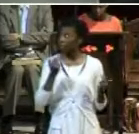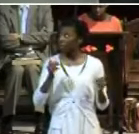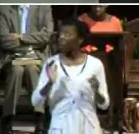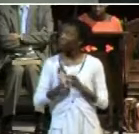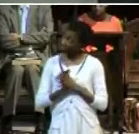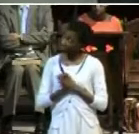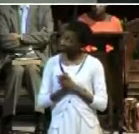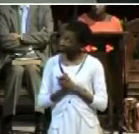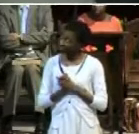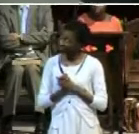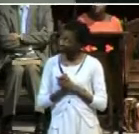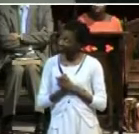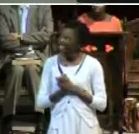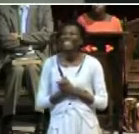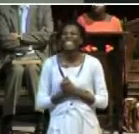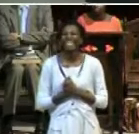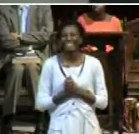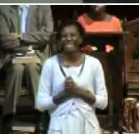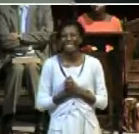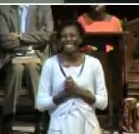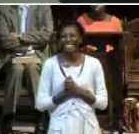va?